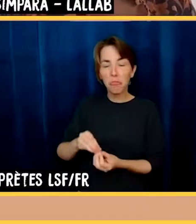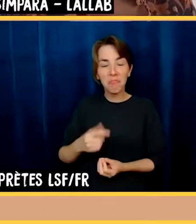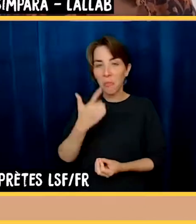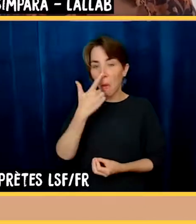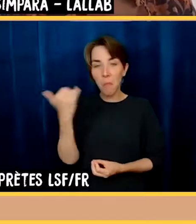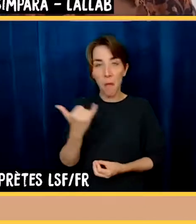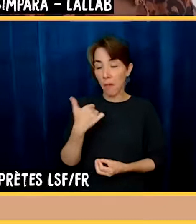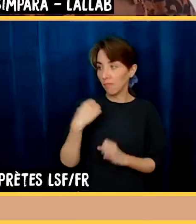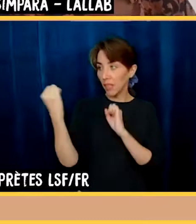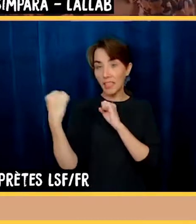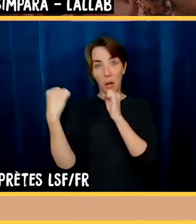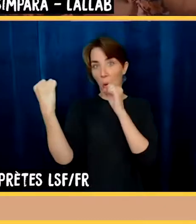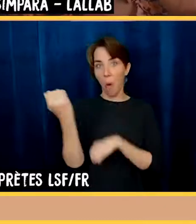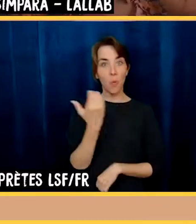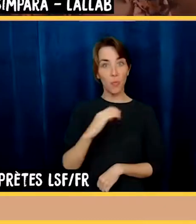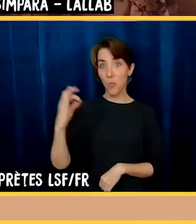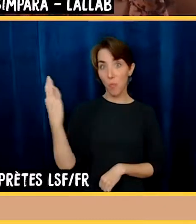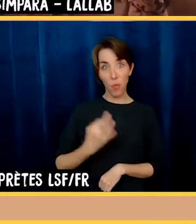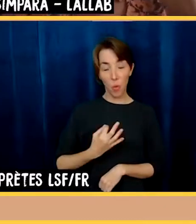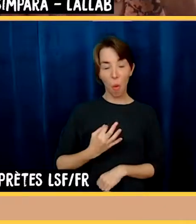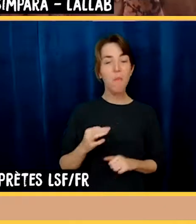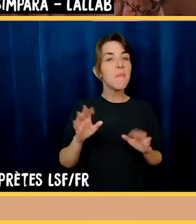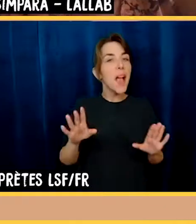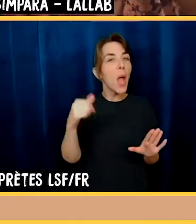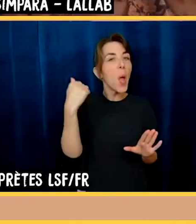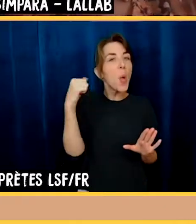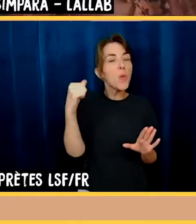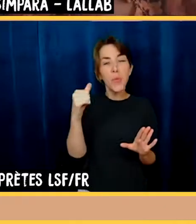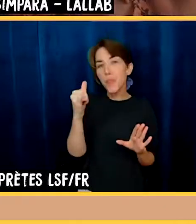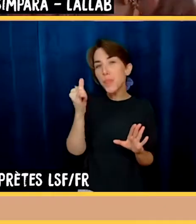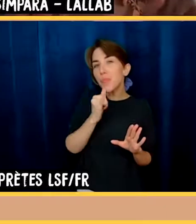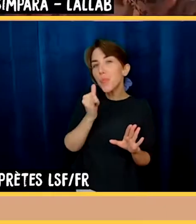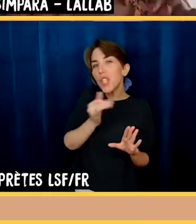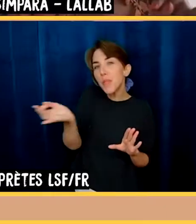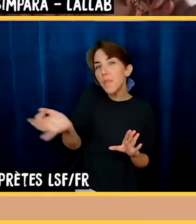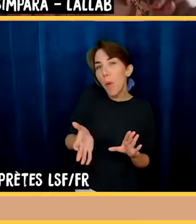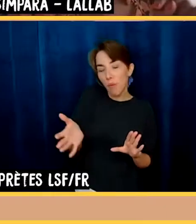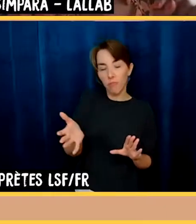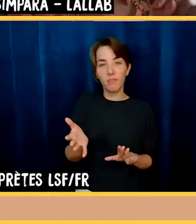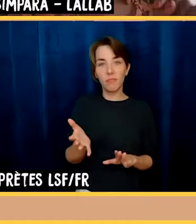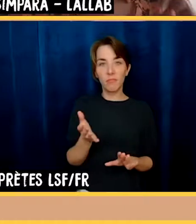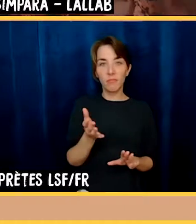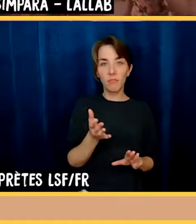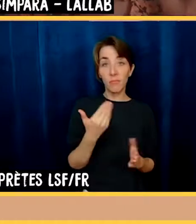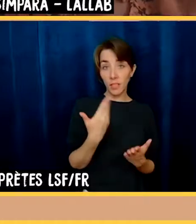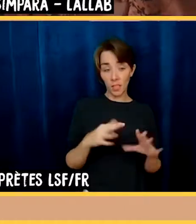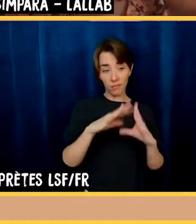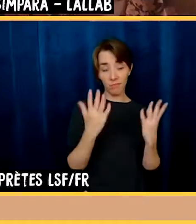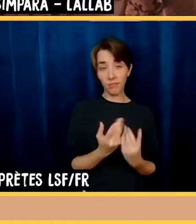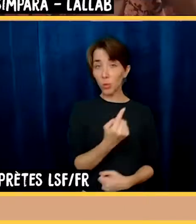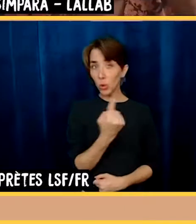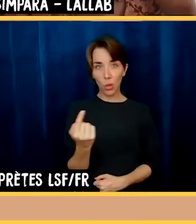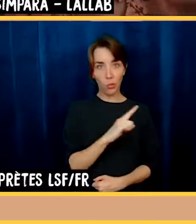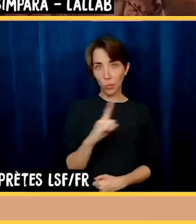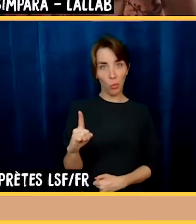rejoins à 100%. La seule chose, voilà, petite chose où je me permettrai, ne restez pas toute seule. C'est vraiment